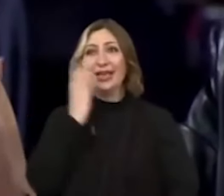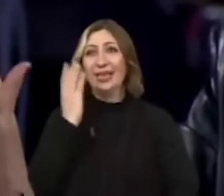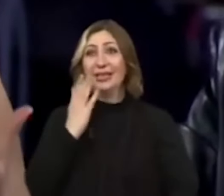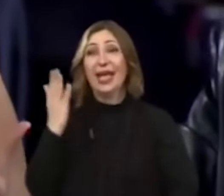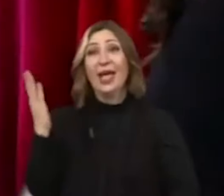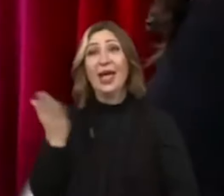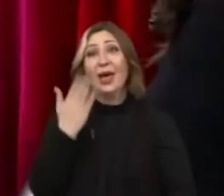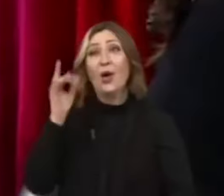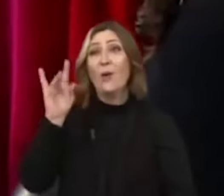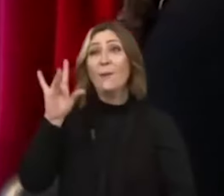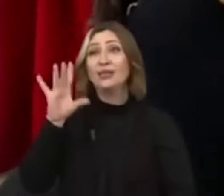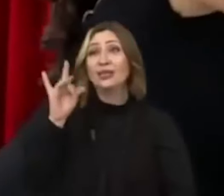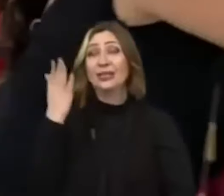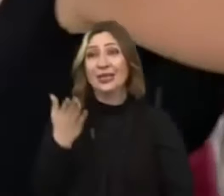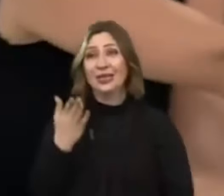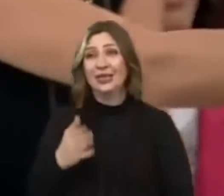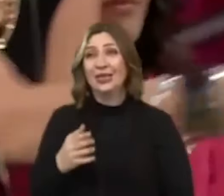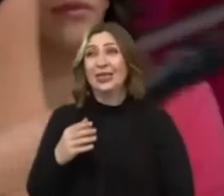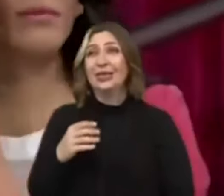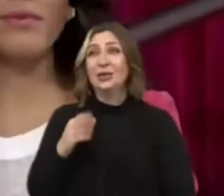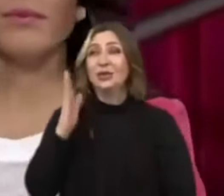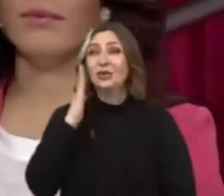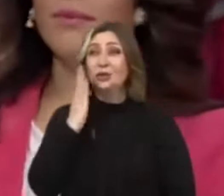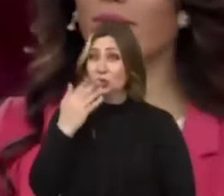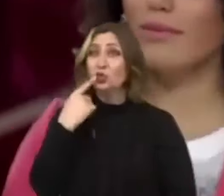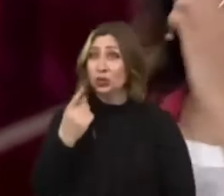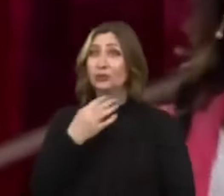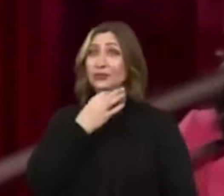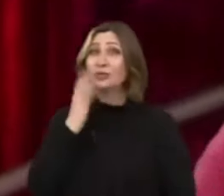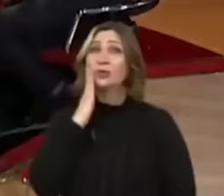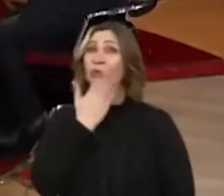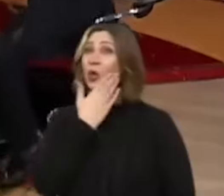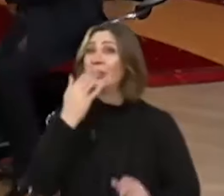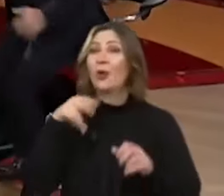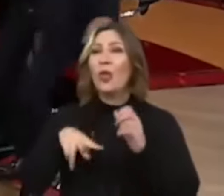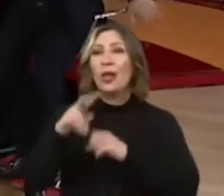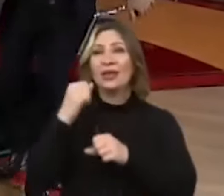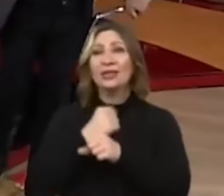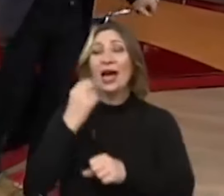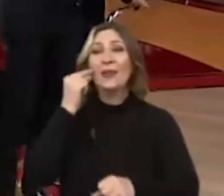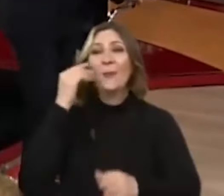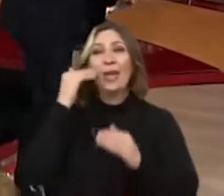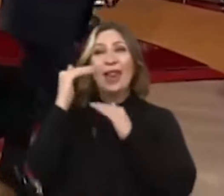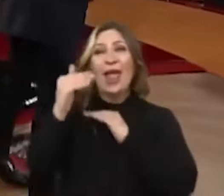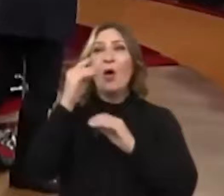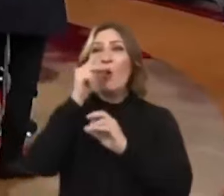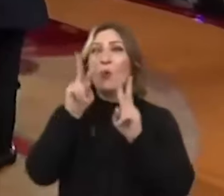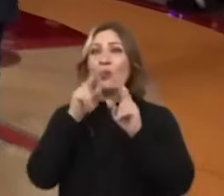Hey 15'li 15'li onu söyleyeceğim. Hadi şimdi söyler misin? Söyleyeyim Tokat mi? Yolunda. Yani, evet. Hanımlar beyler Ömür Gedik.